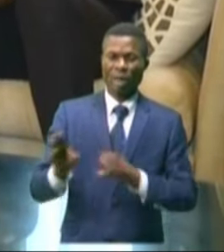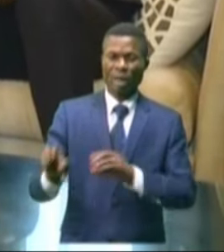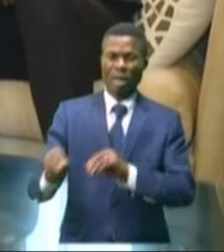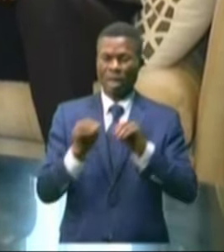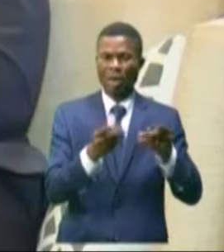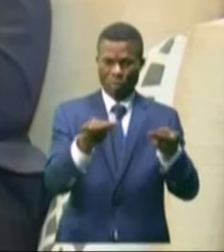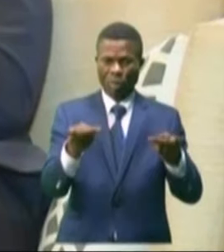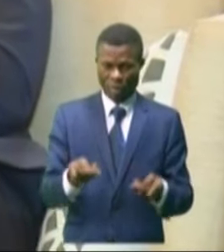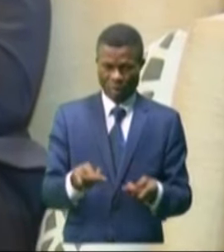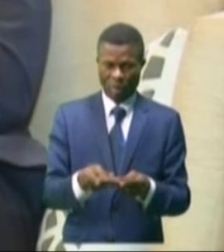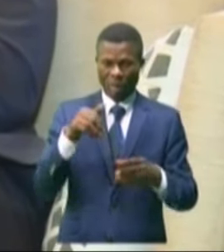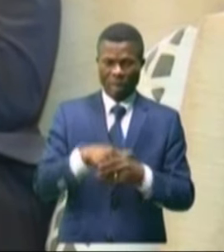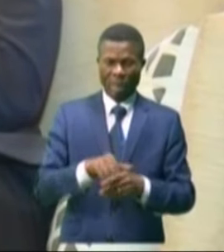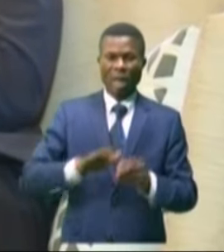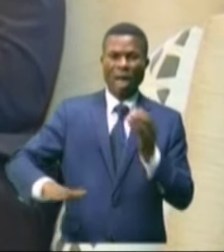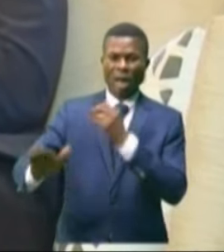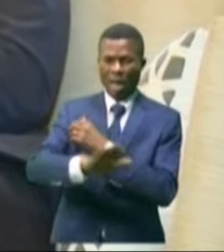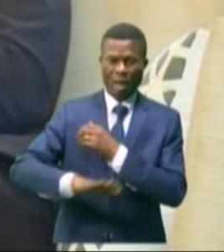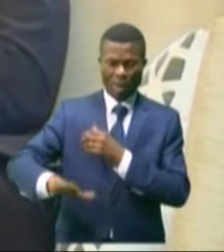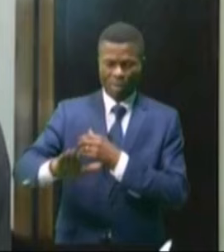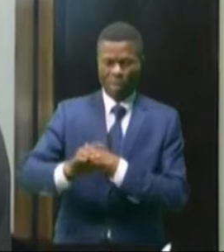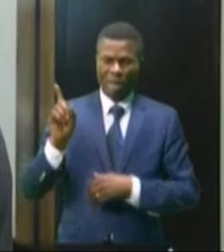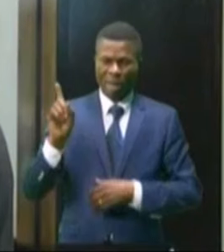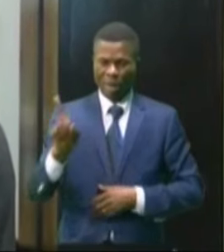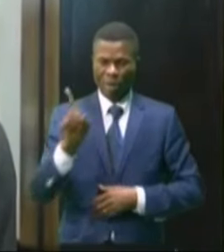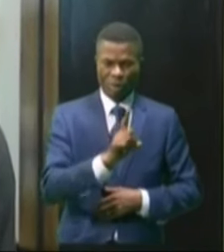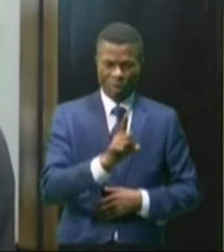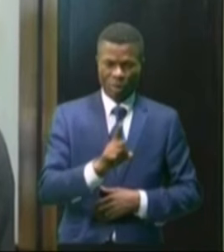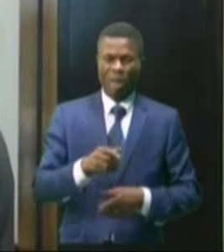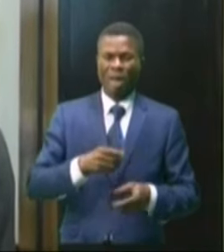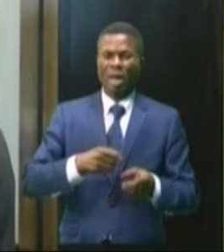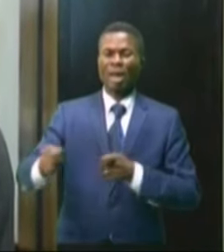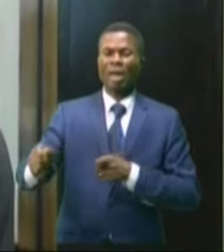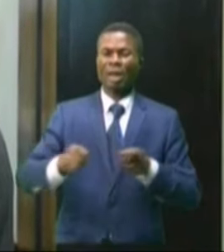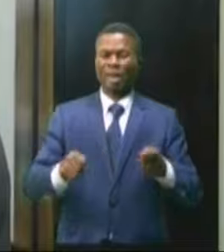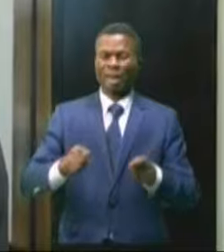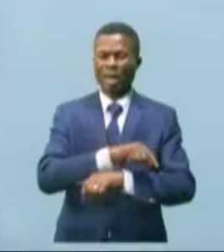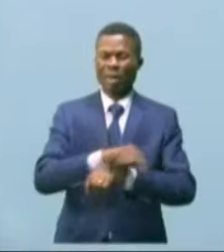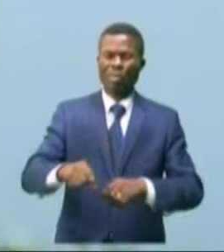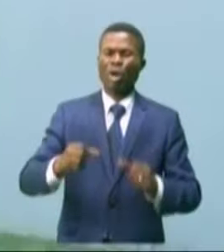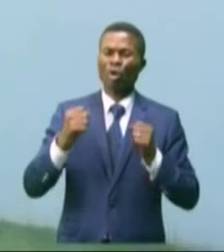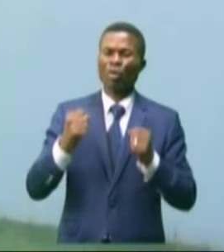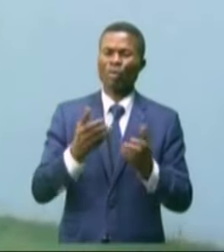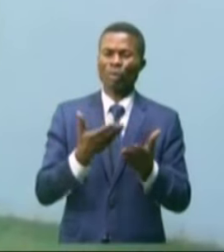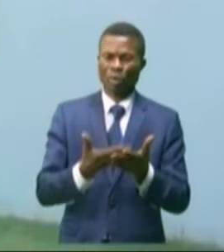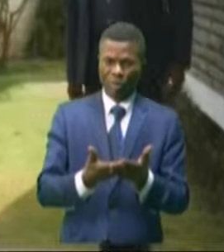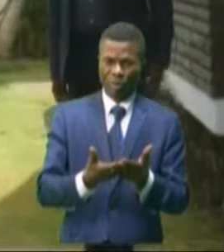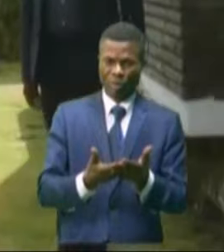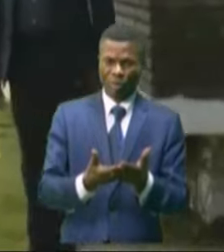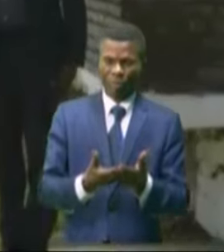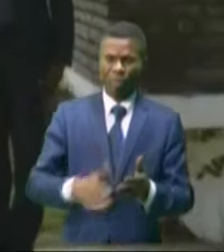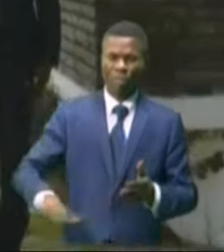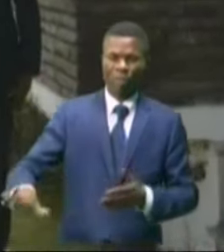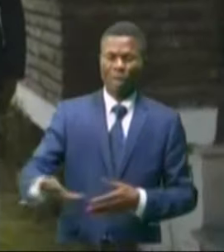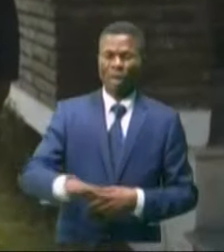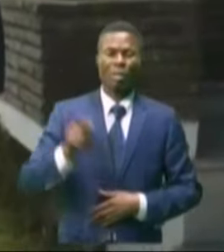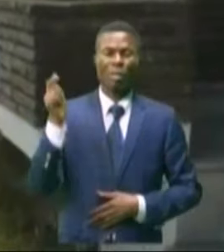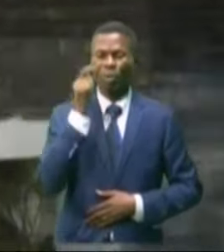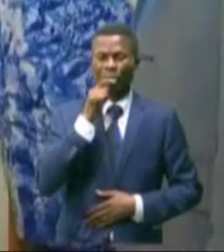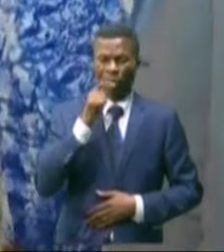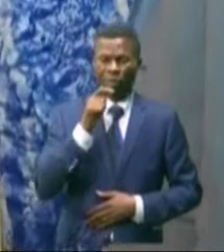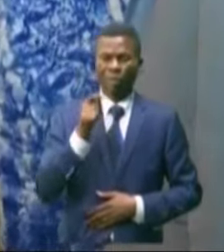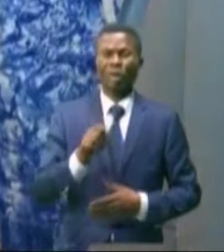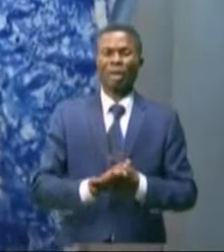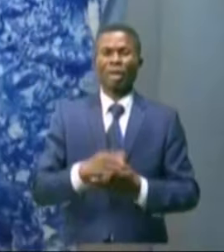au sein de nos pays respectifs des administrations publiques fortes. à Rabat, le patron de l'administration publique